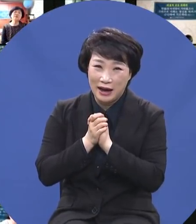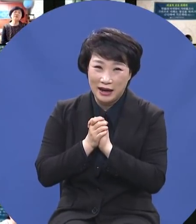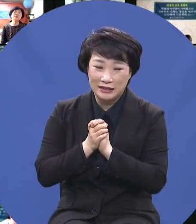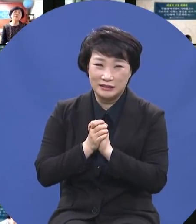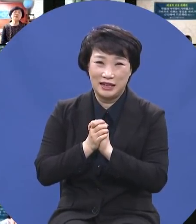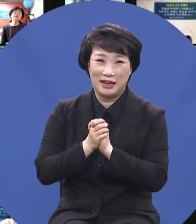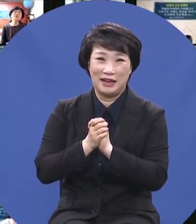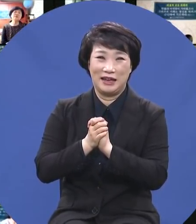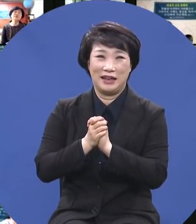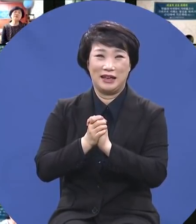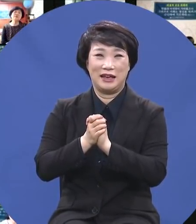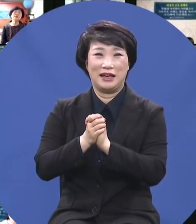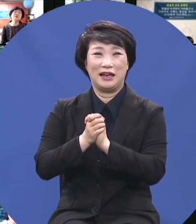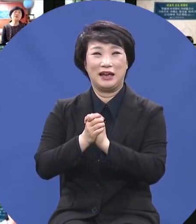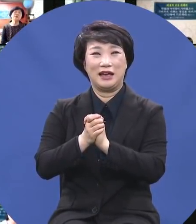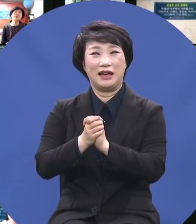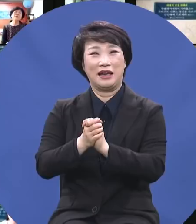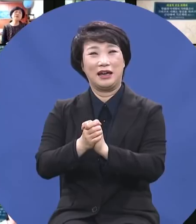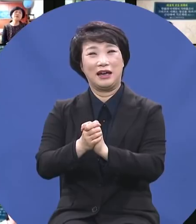기도하네.